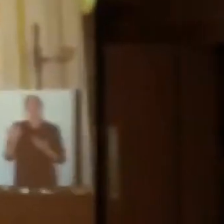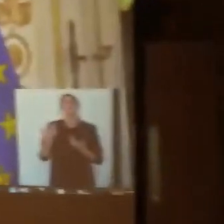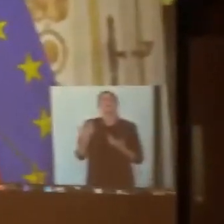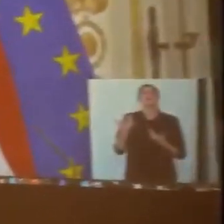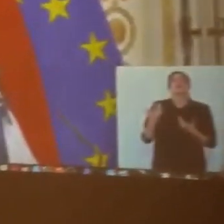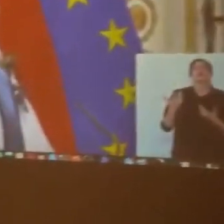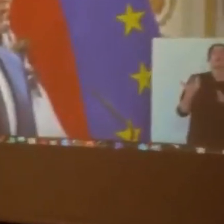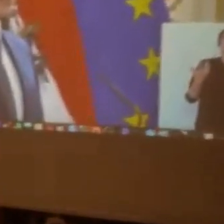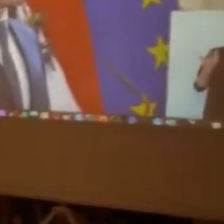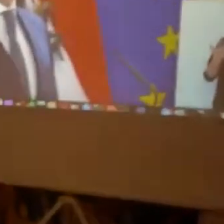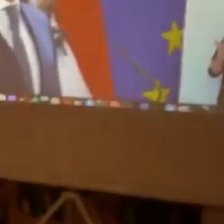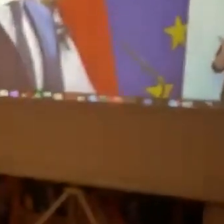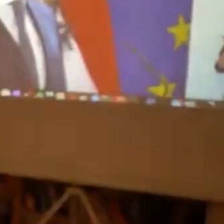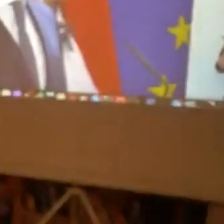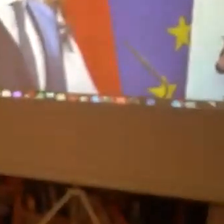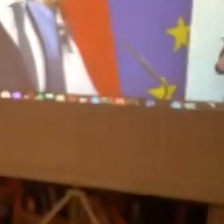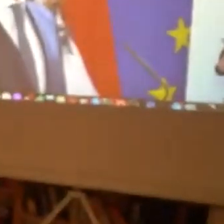Ökologisierung und Digitalisierung.